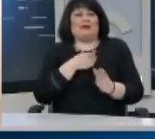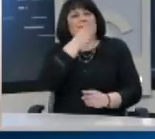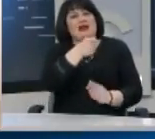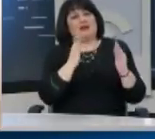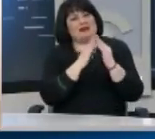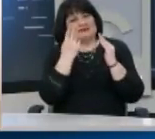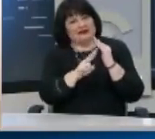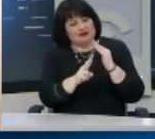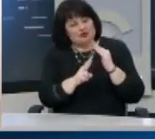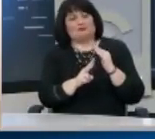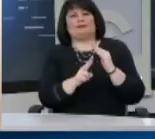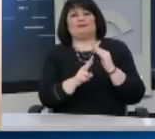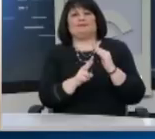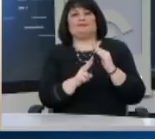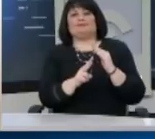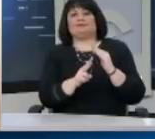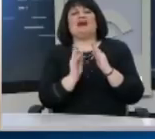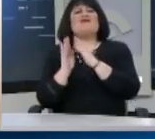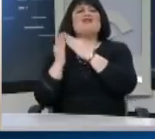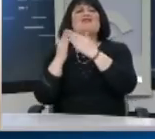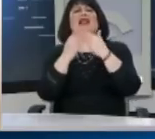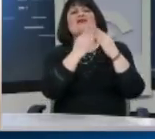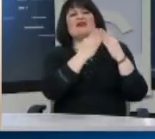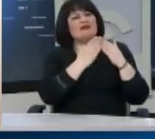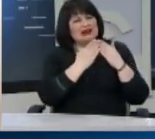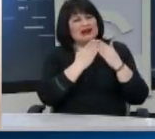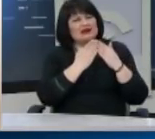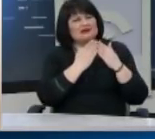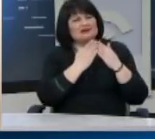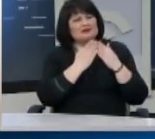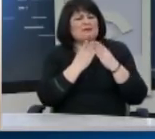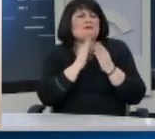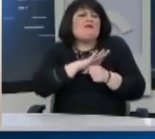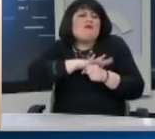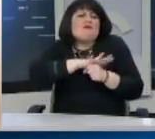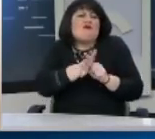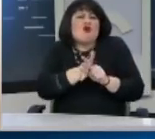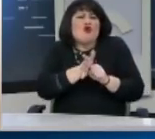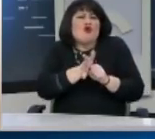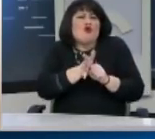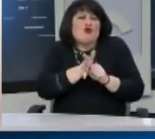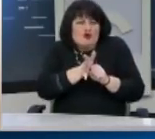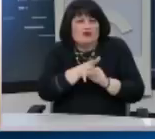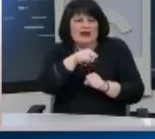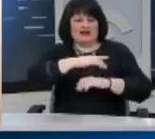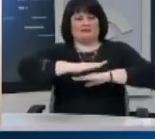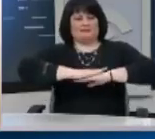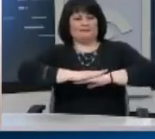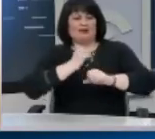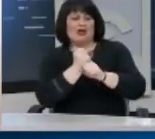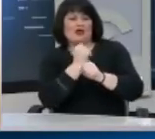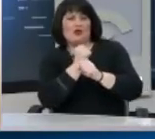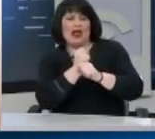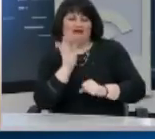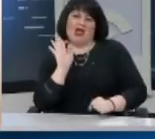στο σπίτι του το γεμάτο από βιβλία που είναι δύσκολο να περάσεις έχει ένα στασίδι που δουλεύει όπου απέναντι είναι